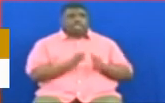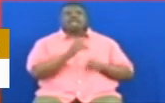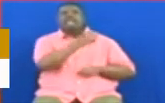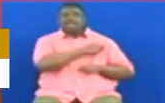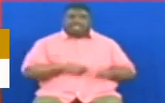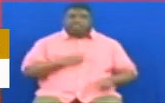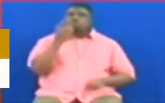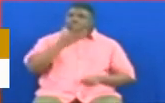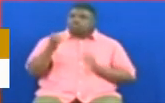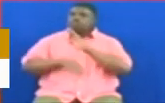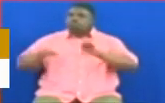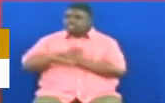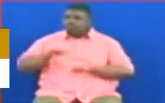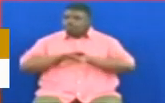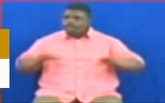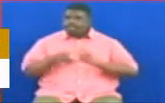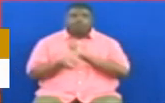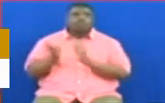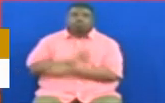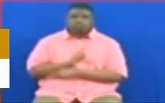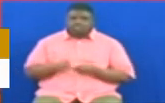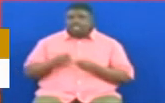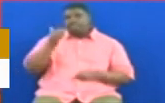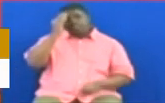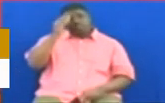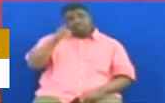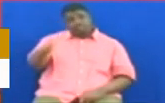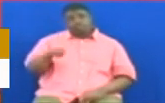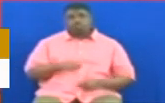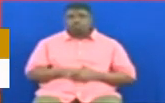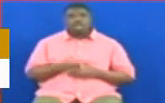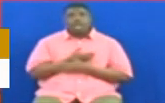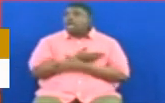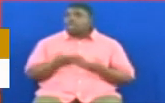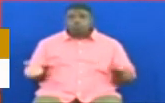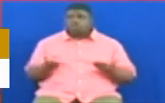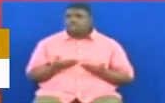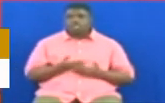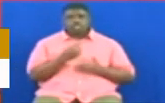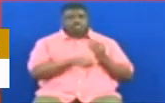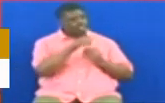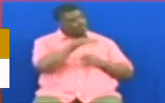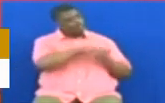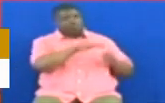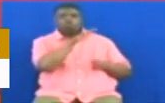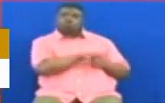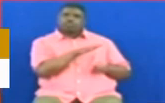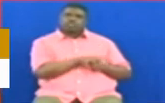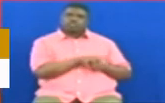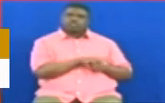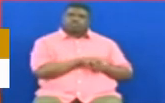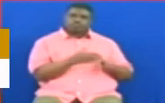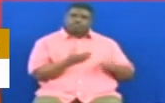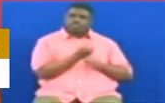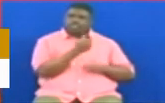wa Zanzibar na mwenyekiti wa Baraza la Mapinduzi. Yaani anajulikana hivyo. Yaani hakuna katika maeneo mengi tunamkata kama yeye ni